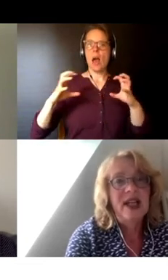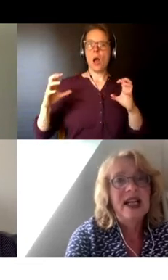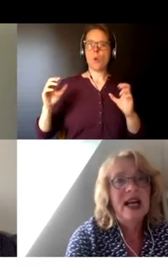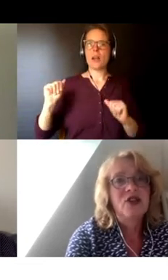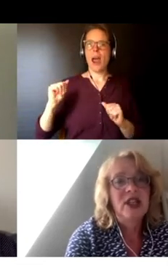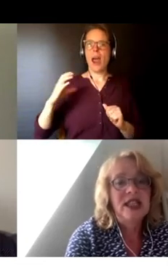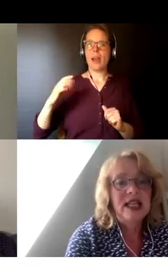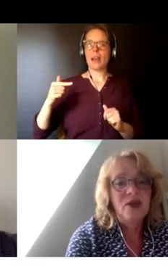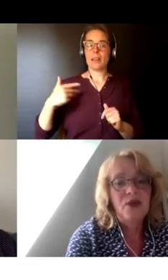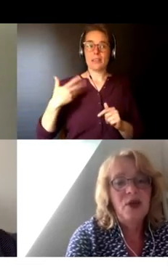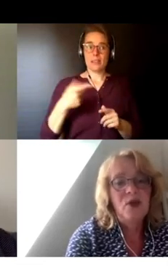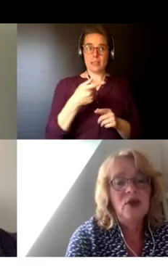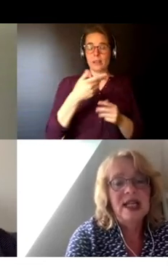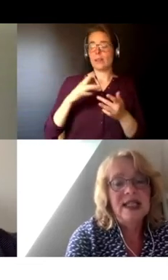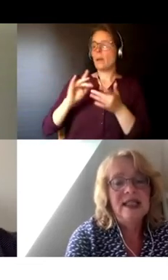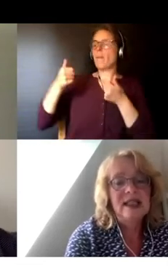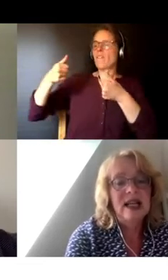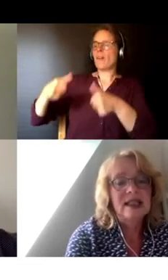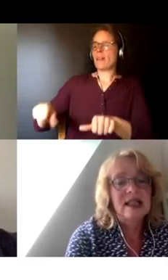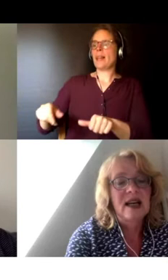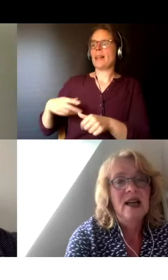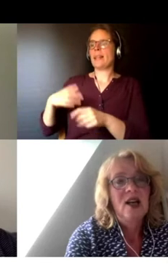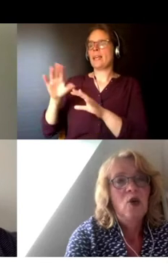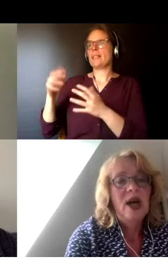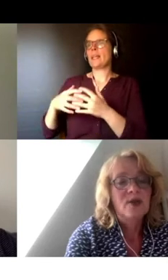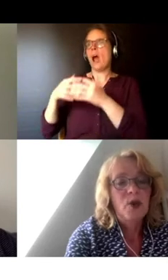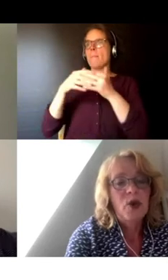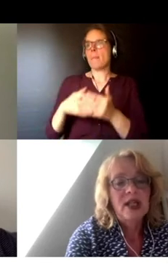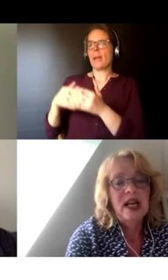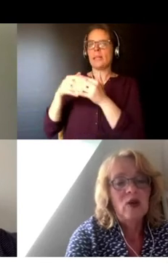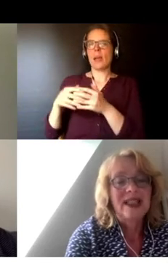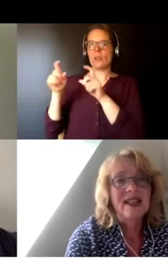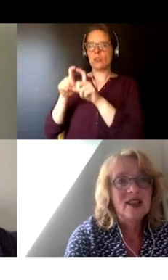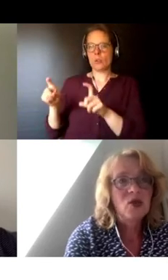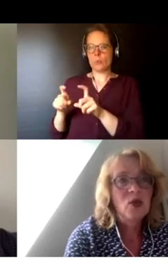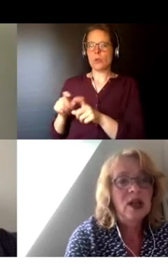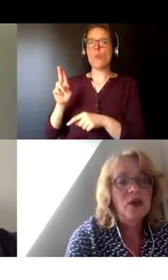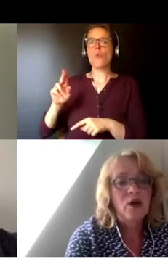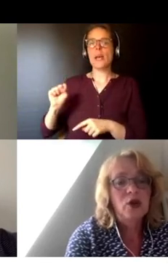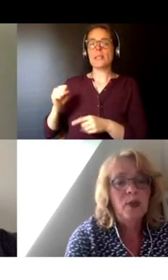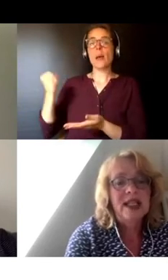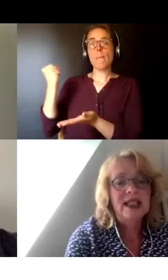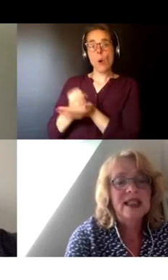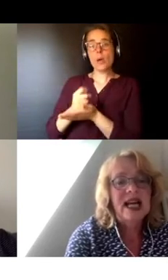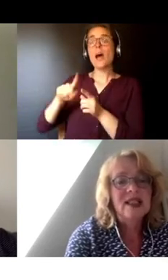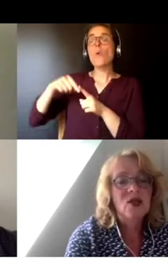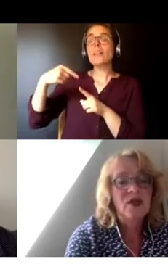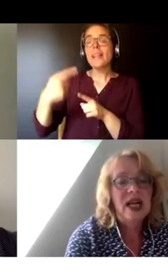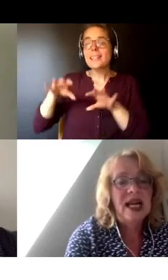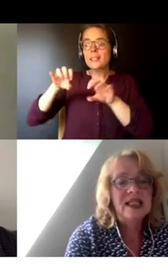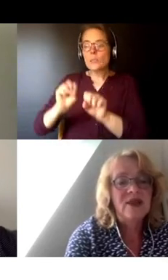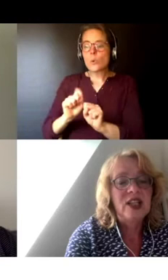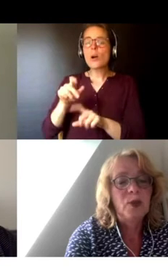verpflichtet amerikanische Internetfirmen und IT-Dienstleister, US-Behörden auch dann Zugriff auf gespeicherte Daten